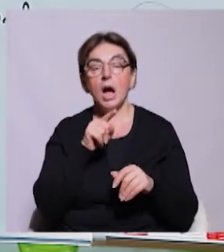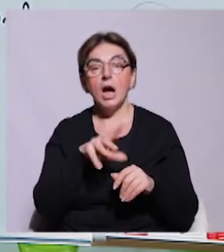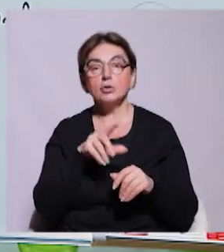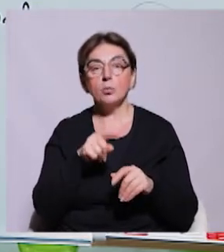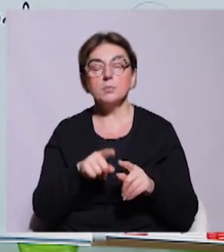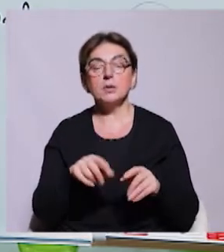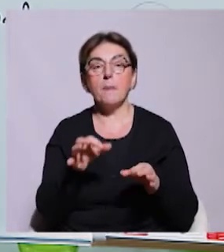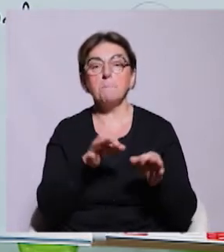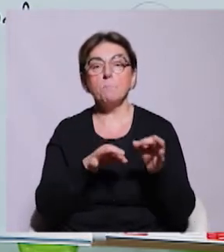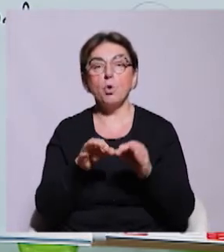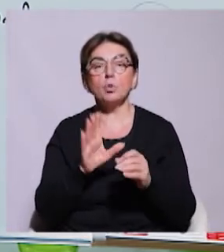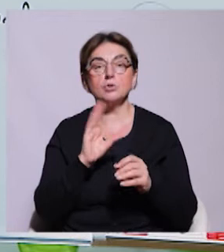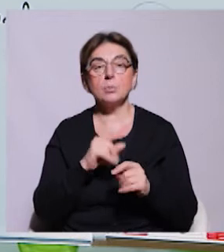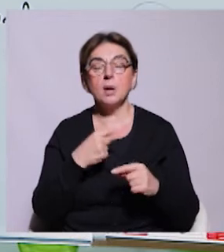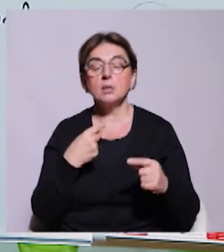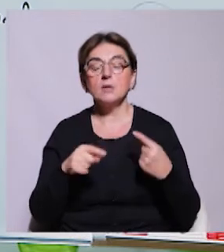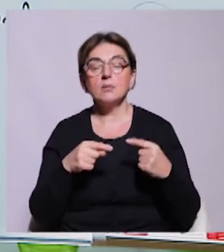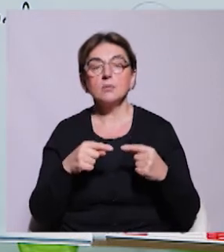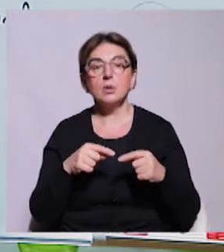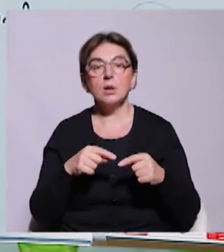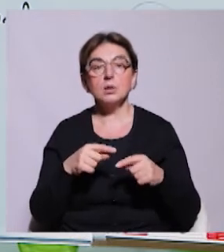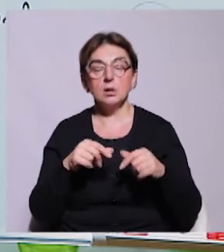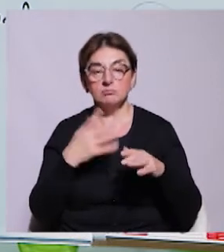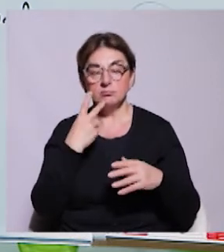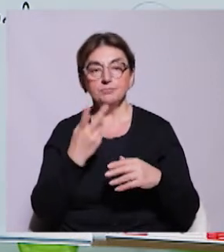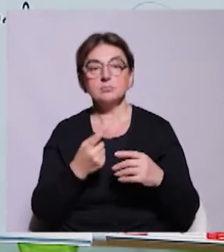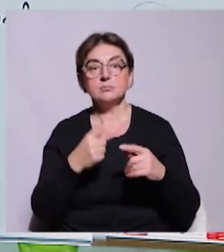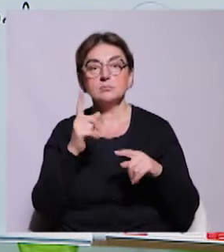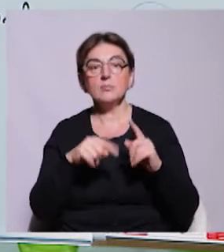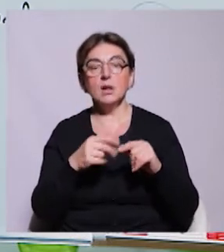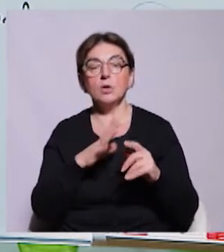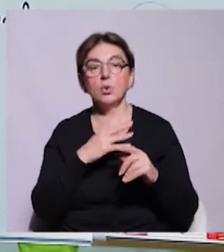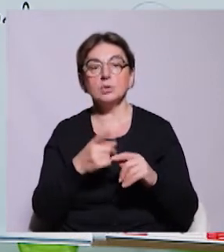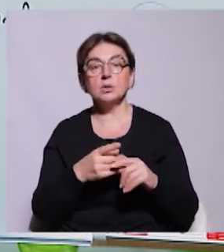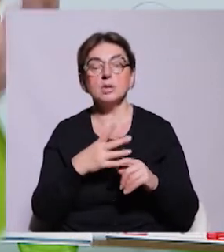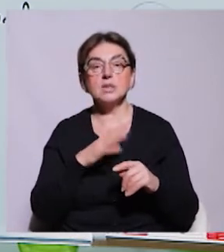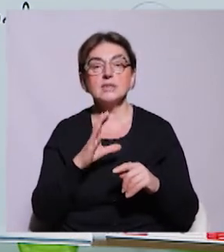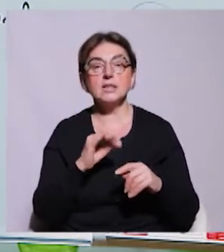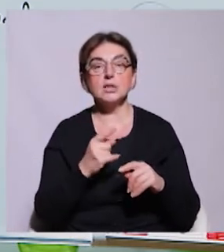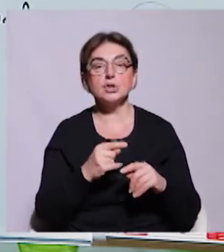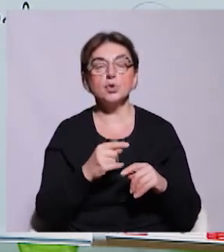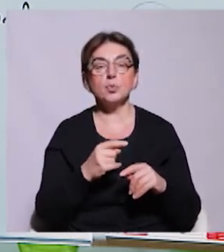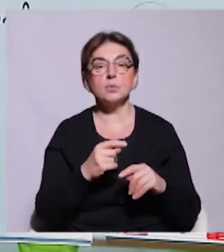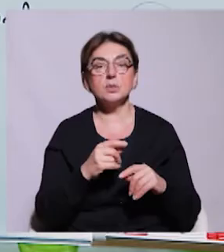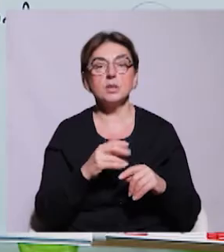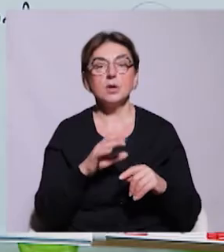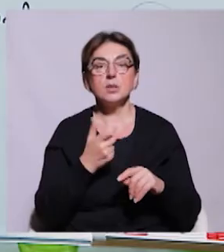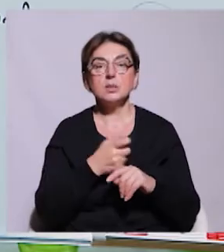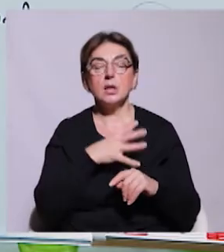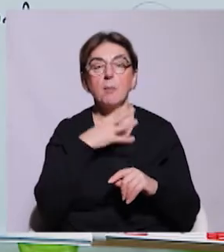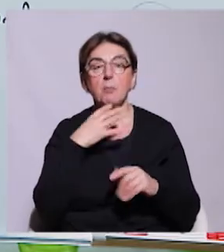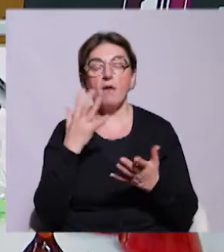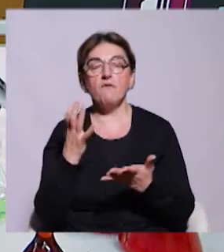ვიცით, რომ ატომებსა და მოლეკულებს შეუძლიათ განსხვავებული აღნაგობა ქონდეთ. აქედან გამომდინარე, სილიციუმის დიოქსიდი შეიძლება ძალიან